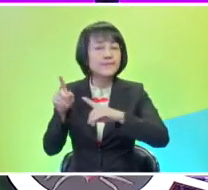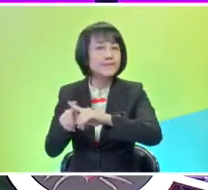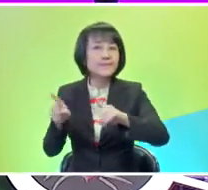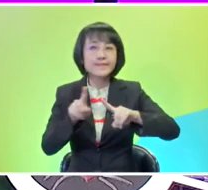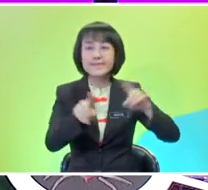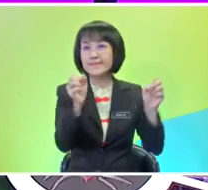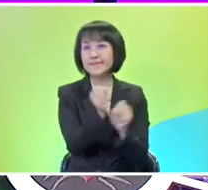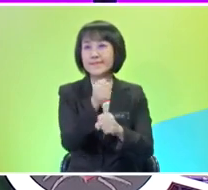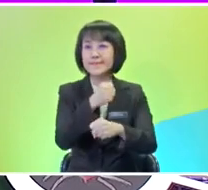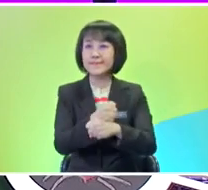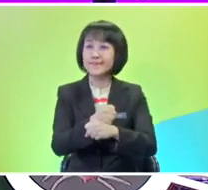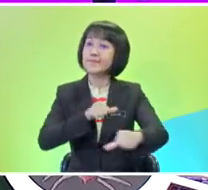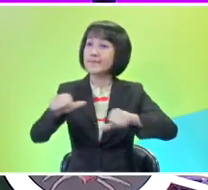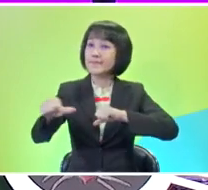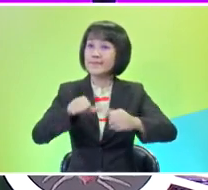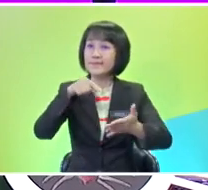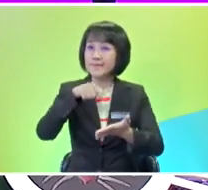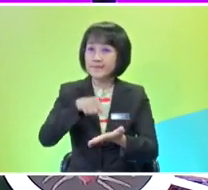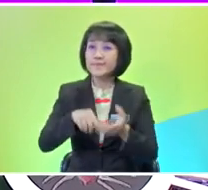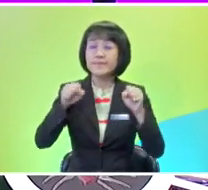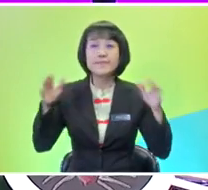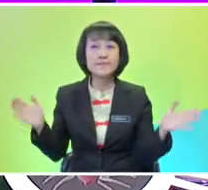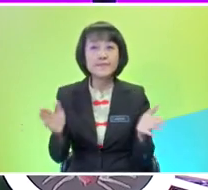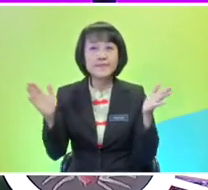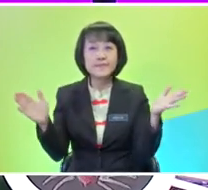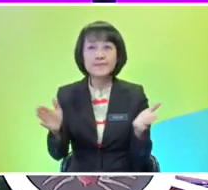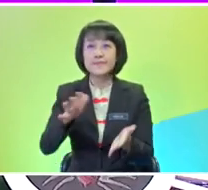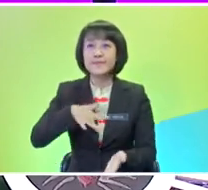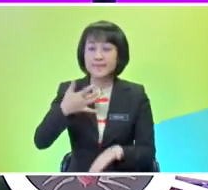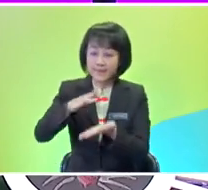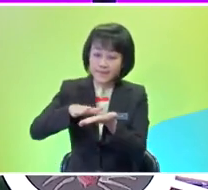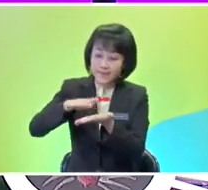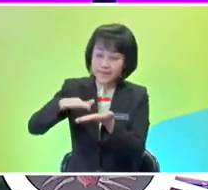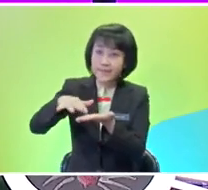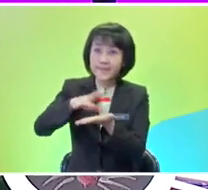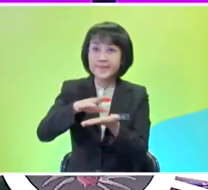dan juga activity ini boleh merangsang Deria dan juga kreativitas